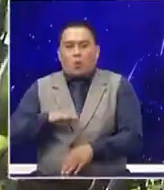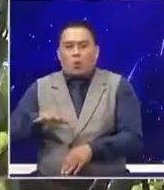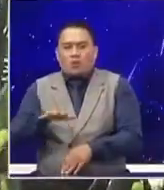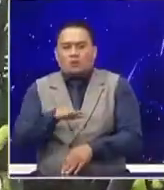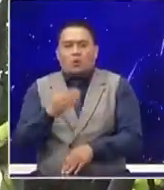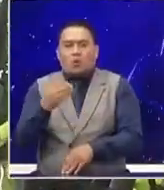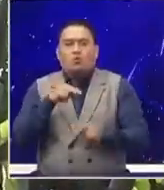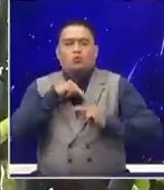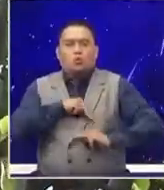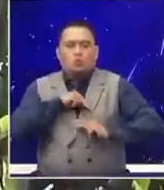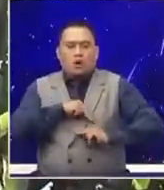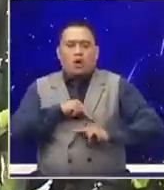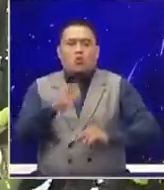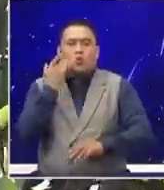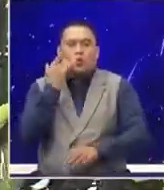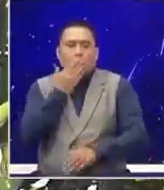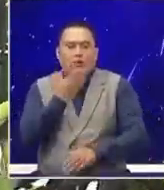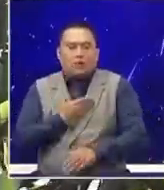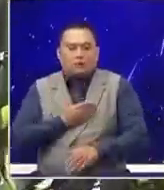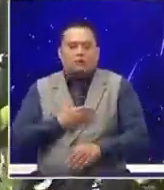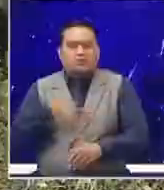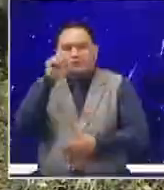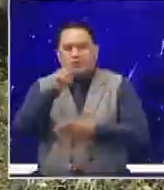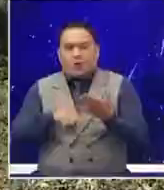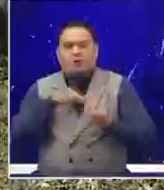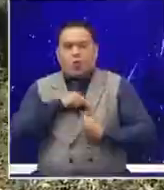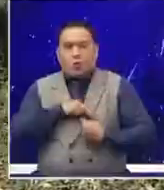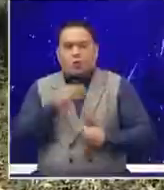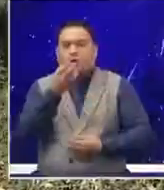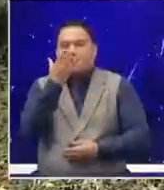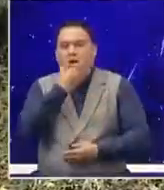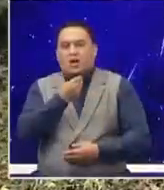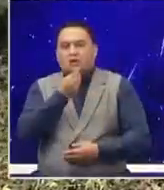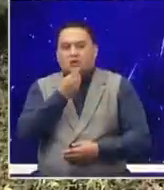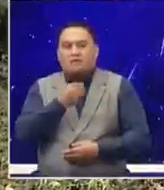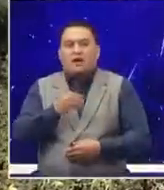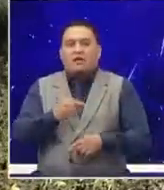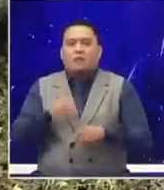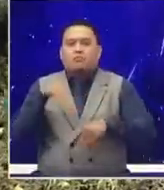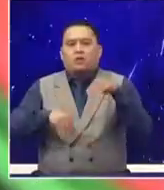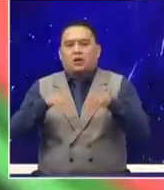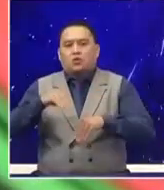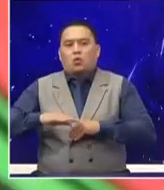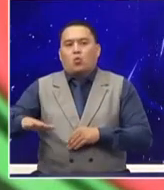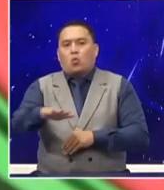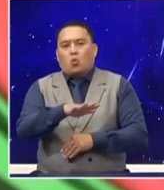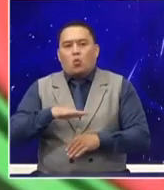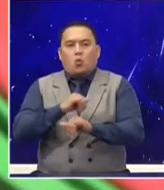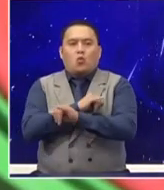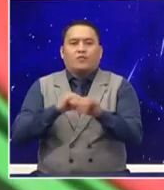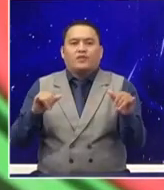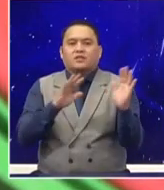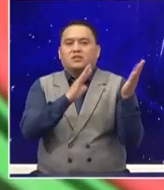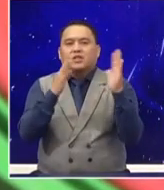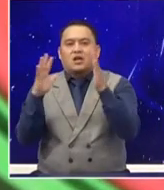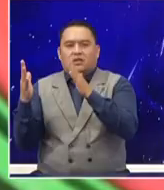и Константин – трудолюбивые и усердные люди. Они верят, что упорный труд красит человека, и намерены посадить огород, увеличить сад и